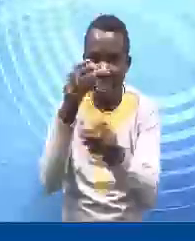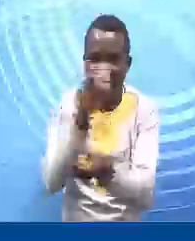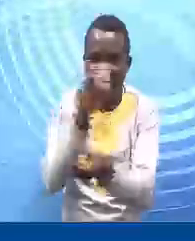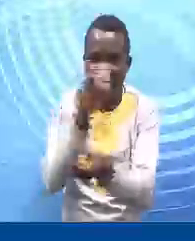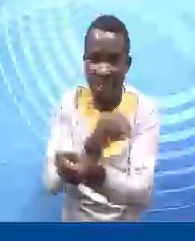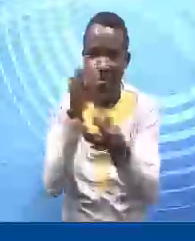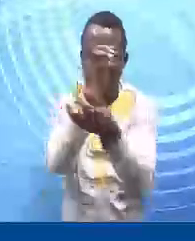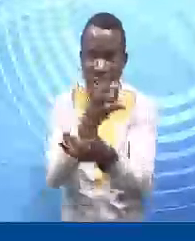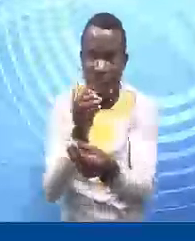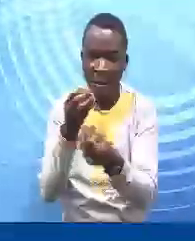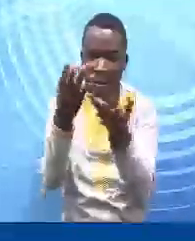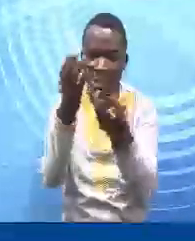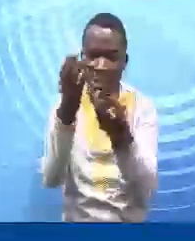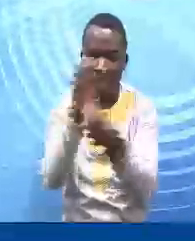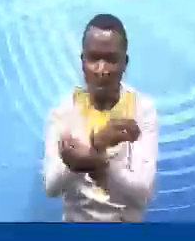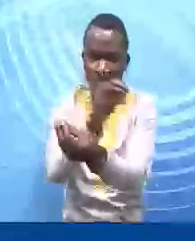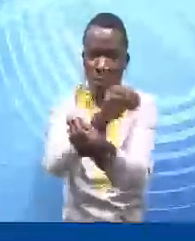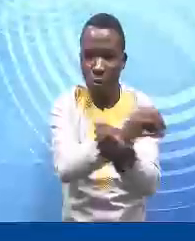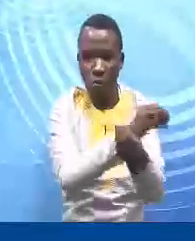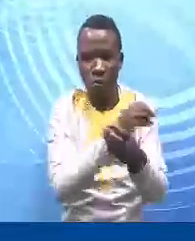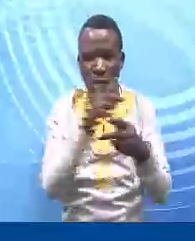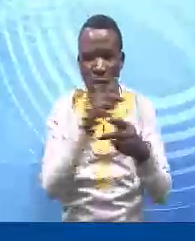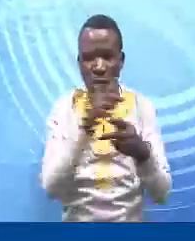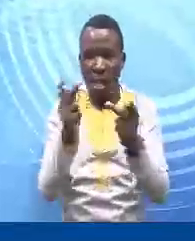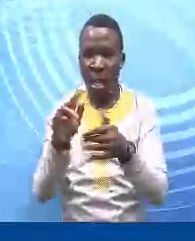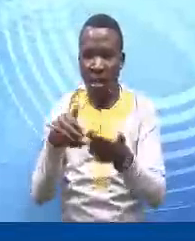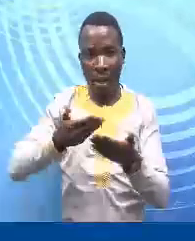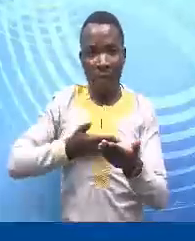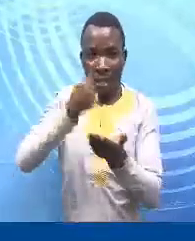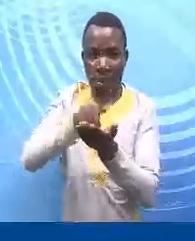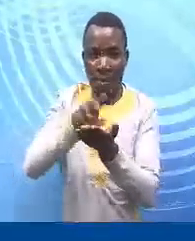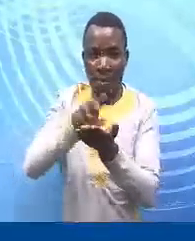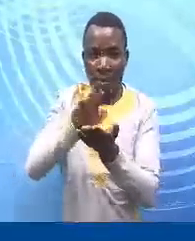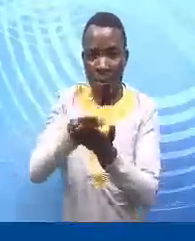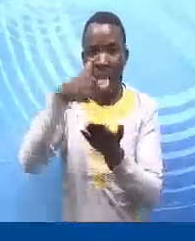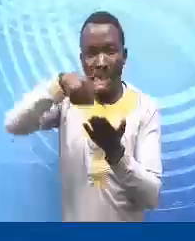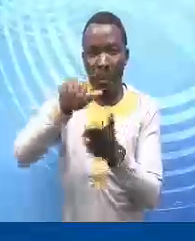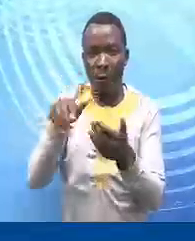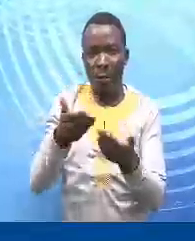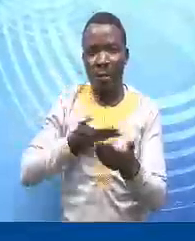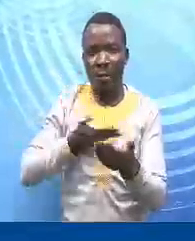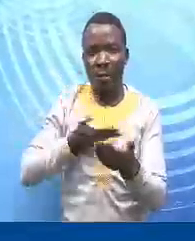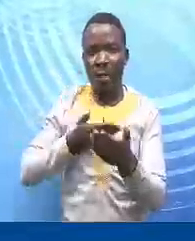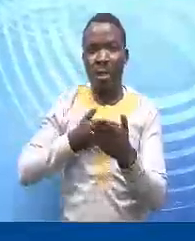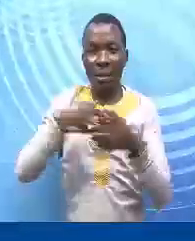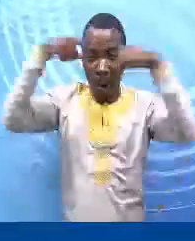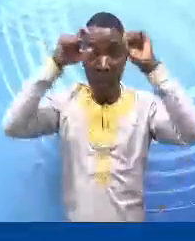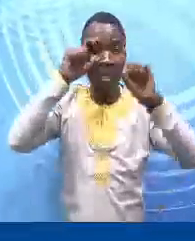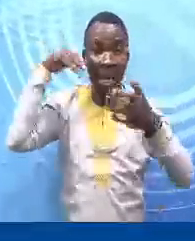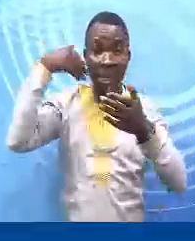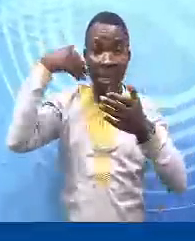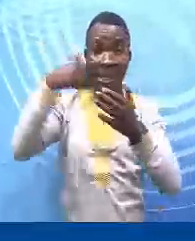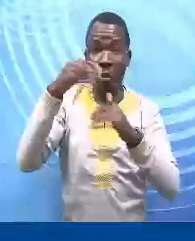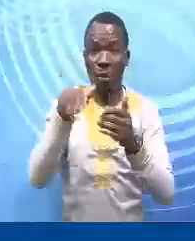bamugura yaraburanye ntabwo atageze arafite impapuro arafite iki no kwa Kagame yagezeyo urabe ko